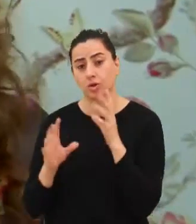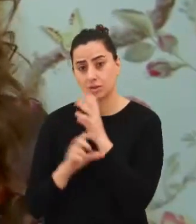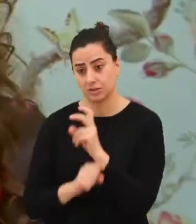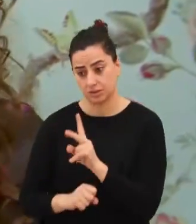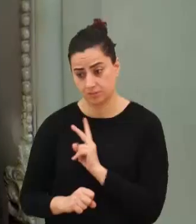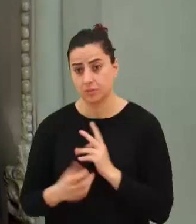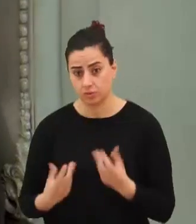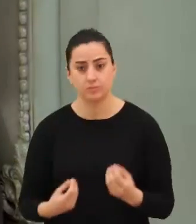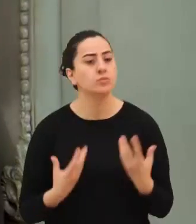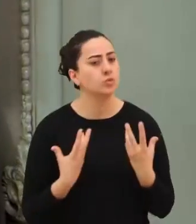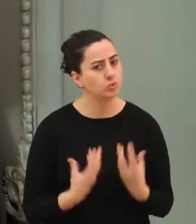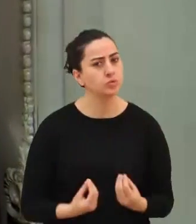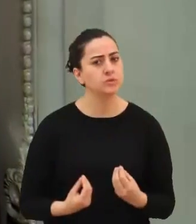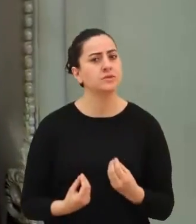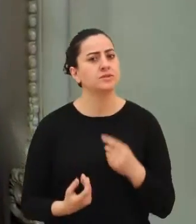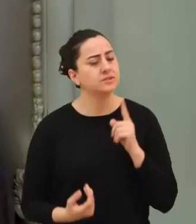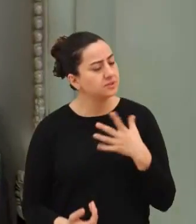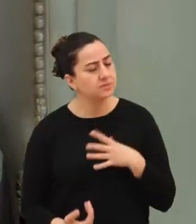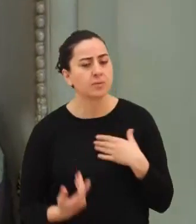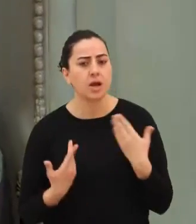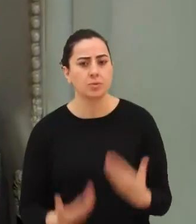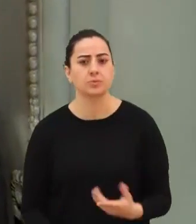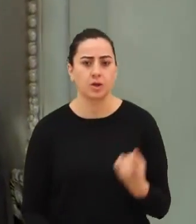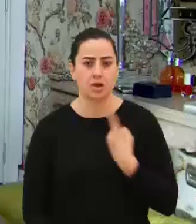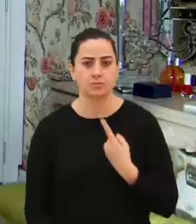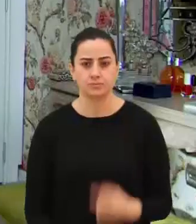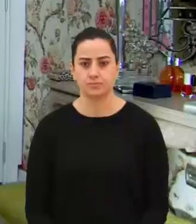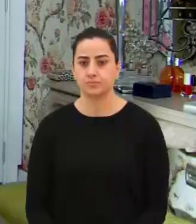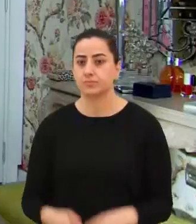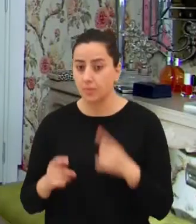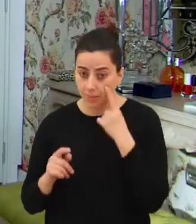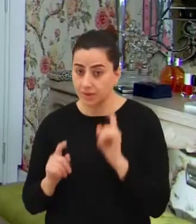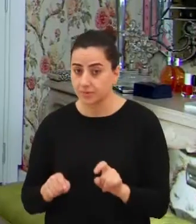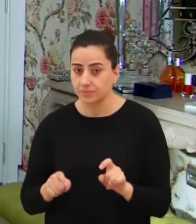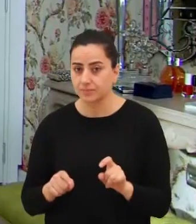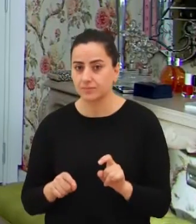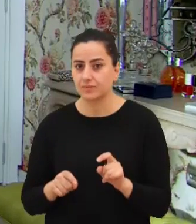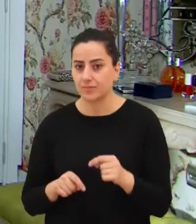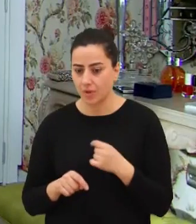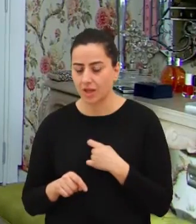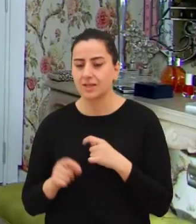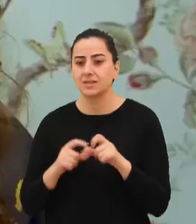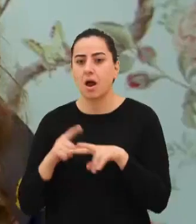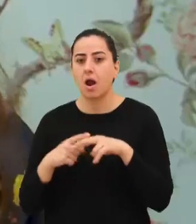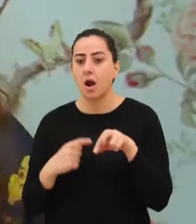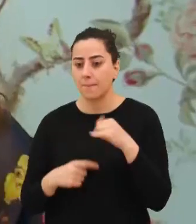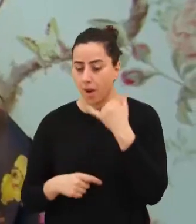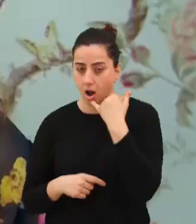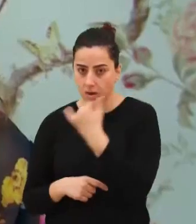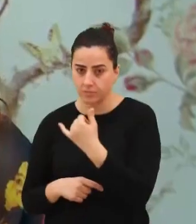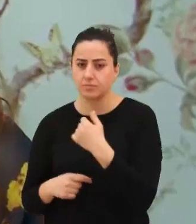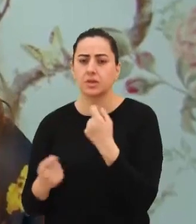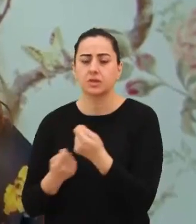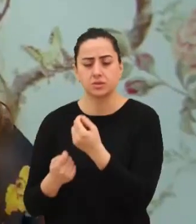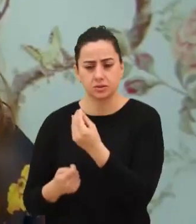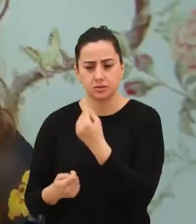kalacak, tamam mı? Tabii ki efendim. Sizin istekleriniz benim için emirdir. Bak şimdi, ben geçen gün Sarpış Kom'u aradım. Bana işteyim